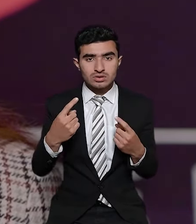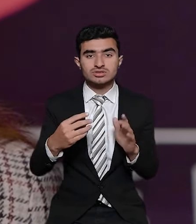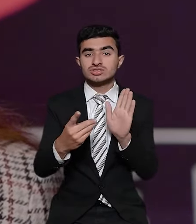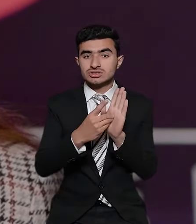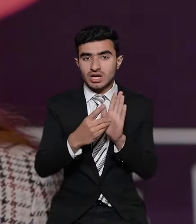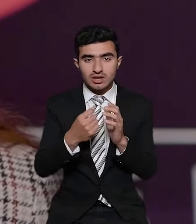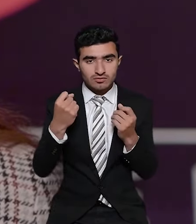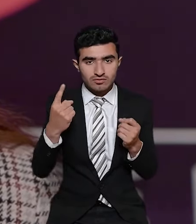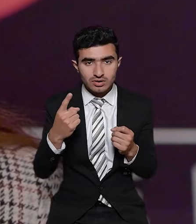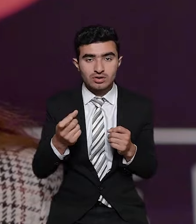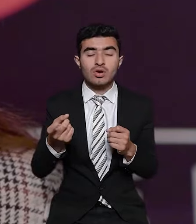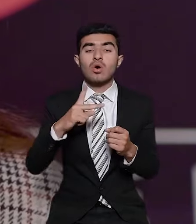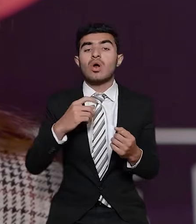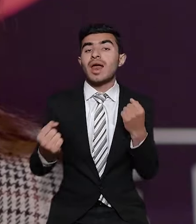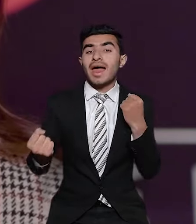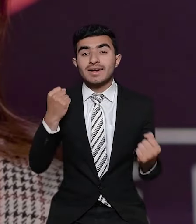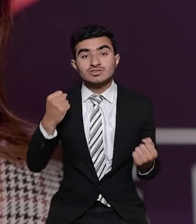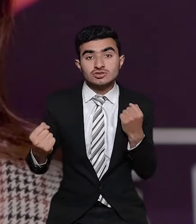تو